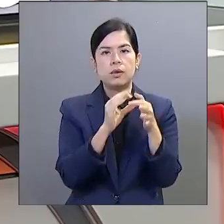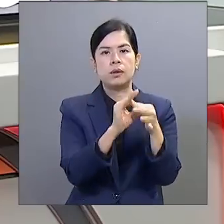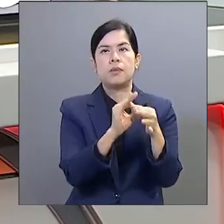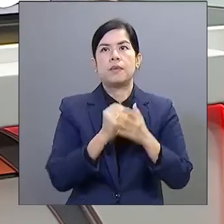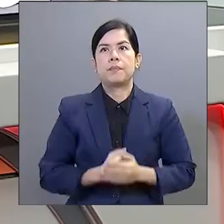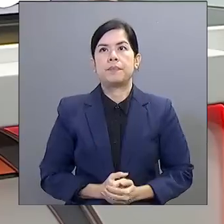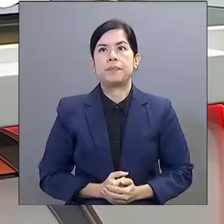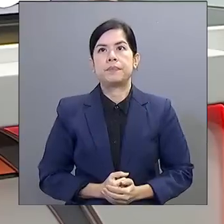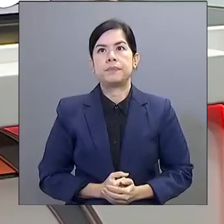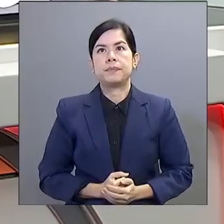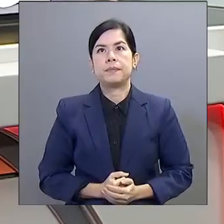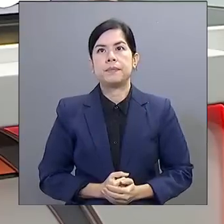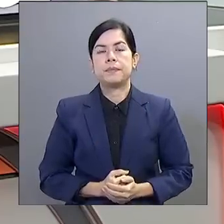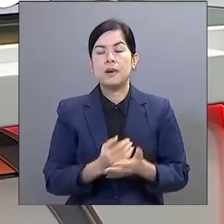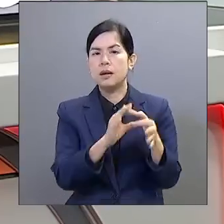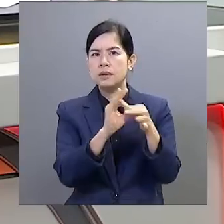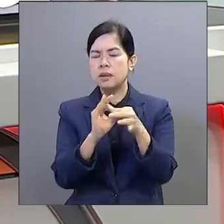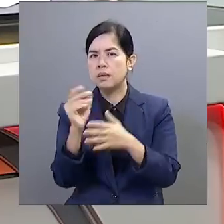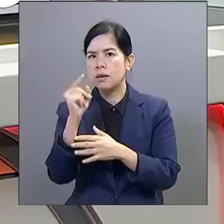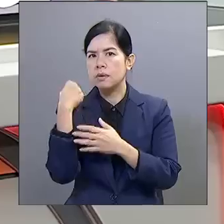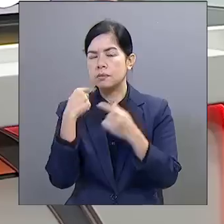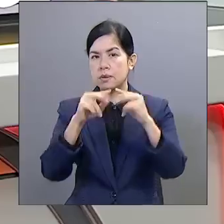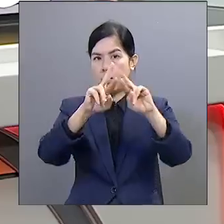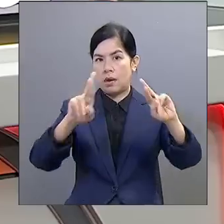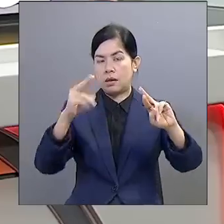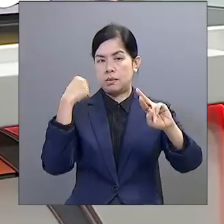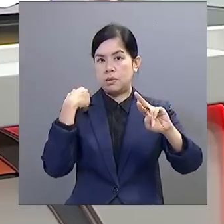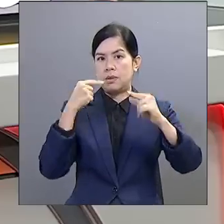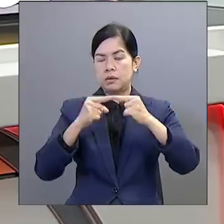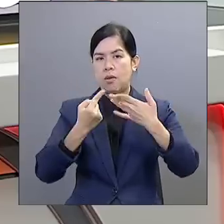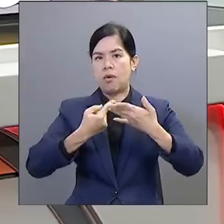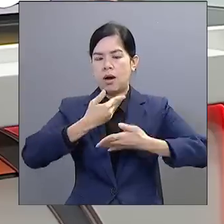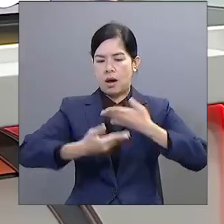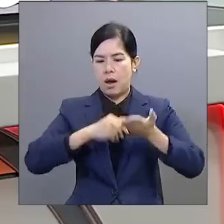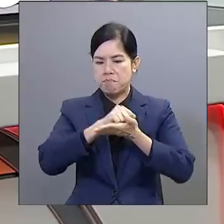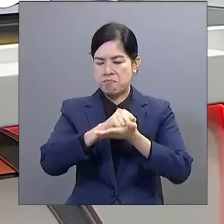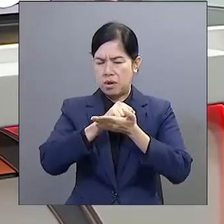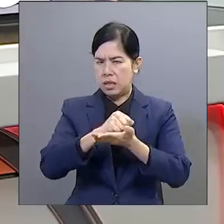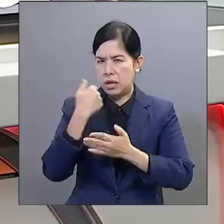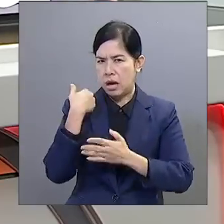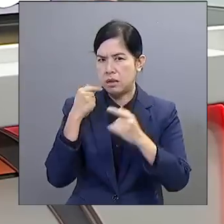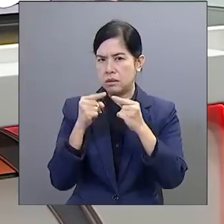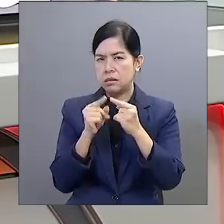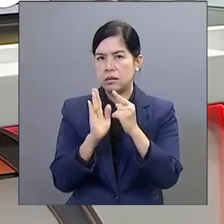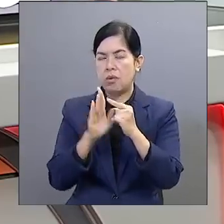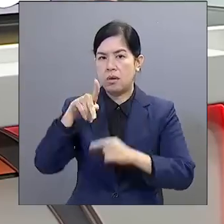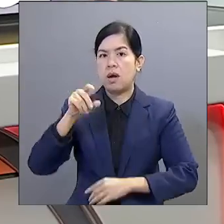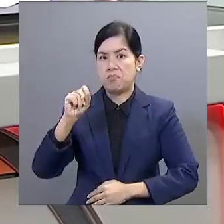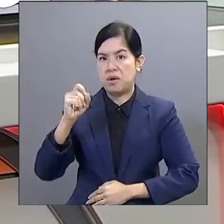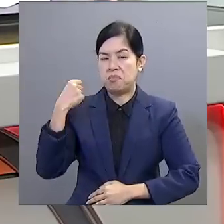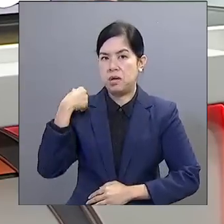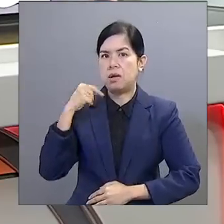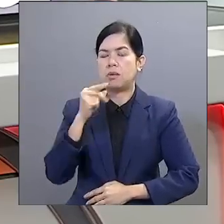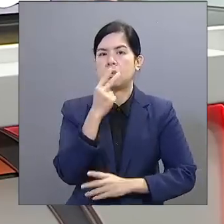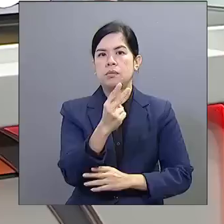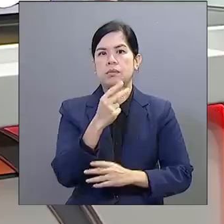น เรื่องของการเป็นผับศูนย์เหรียญหรือไม่หลังพบว่าข้อมูลสถานบันเทิงเนี่ยในกรุงเทพและพัทยามีความเชื่อม